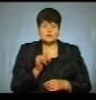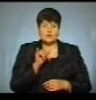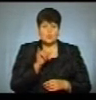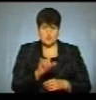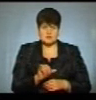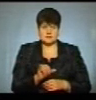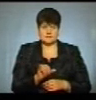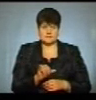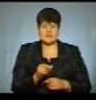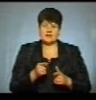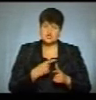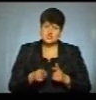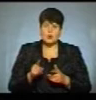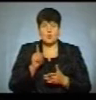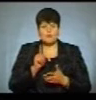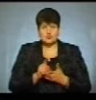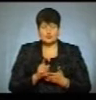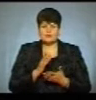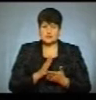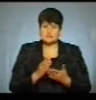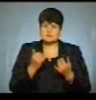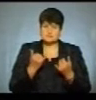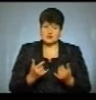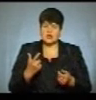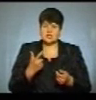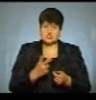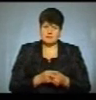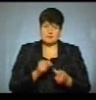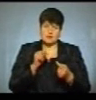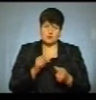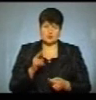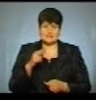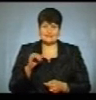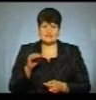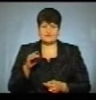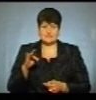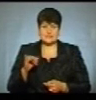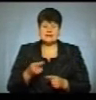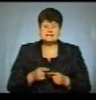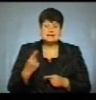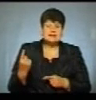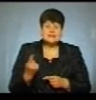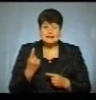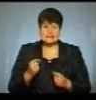запитати, чи обов'язковим наразі є щеплення від дифтерії? Це єдиний захист